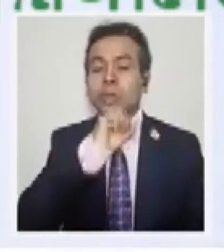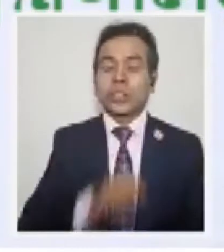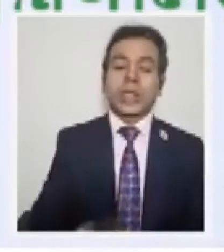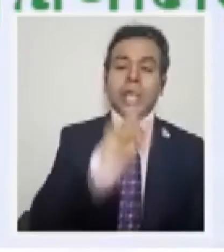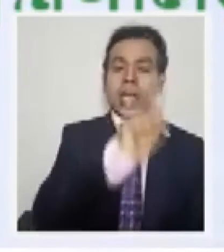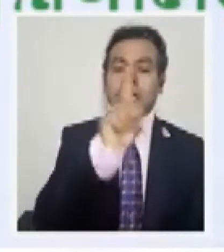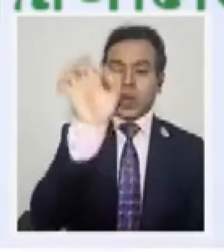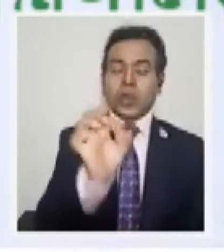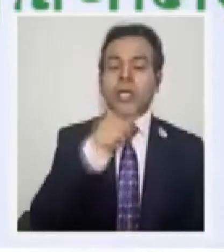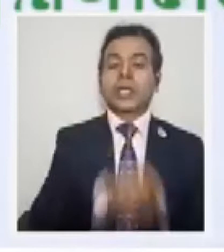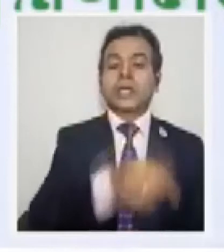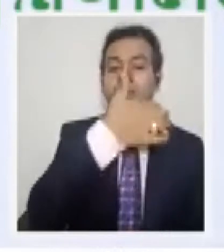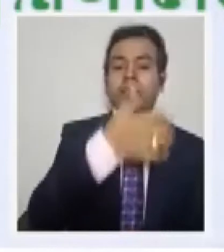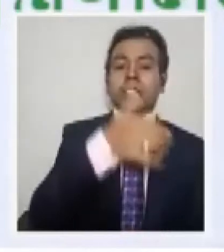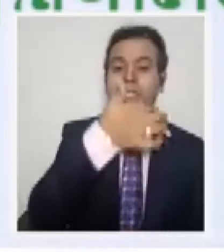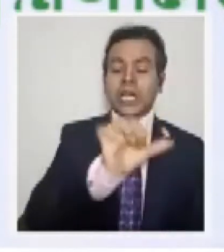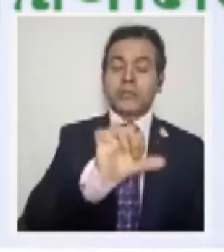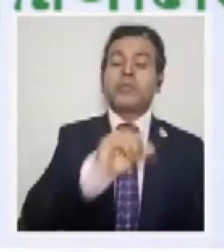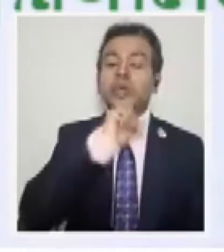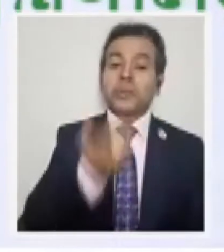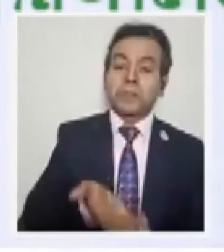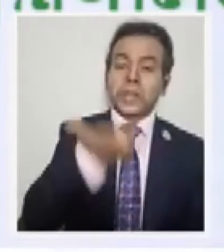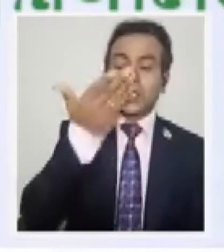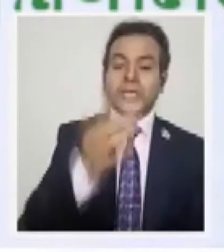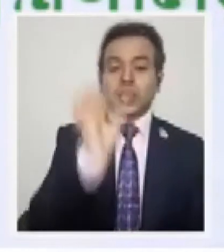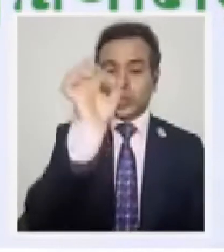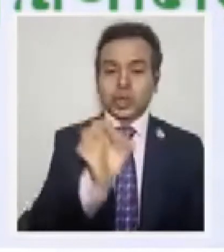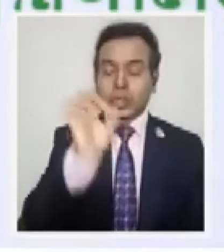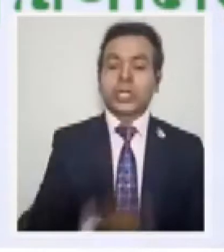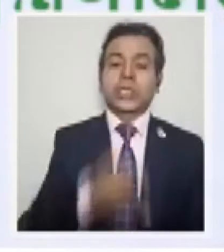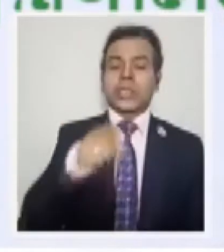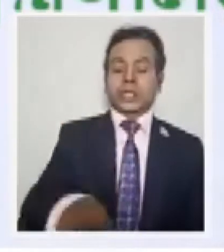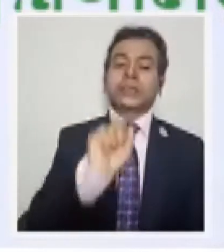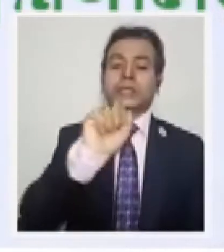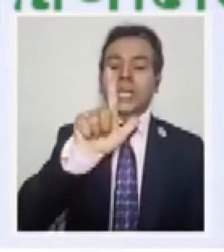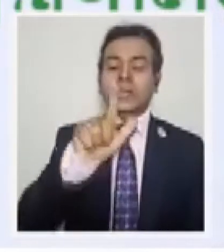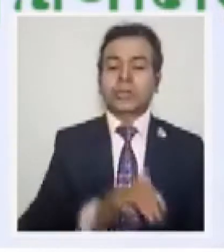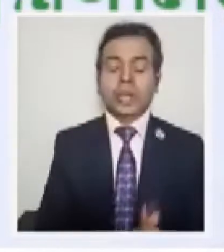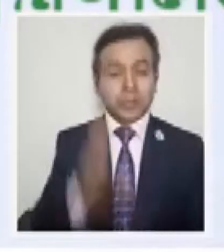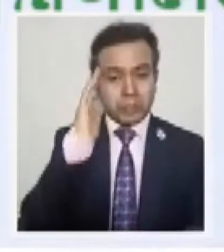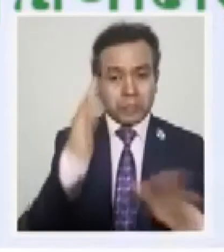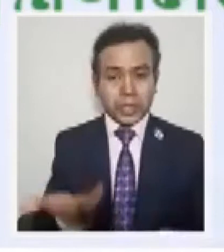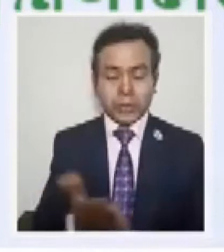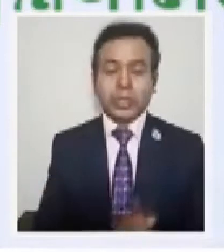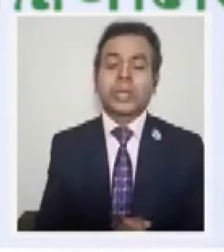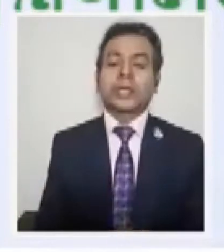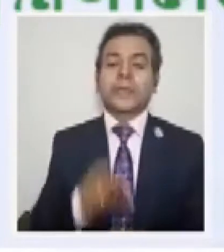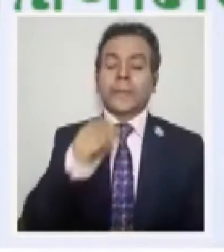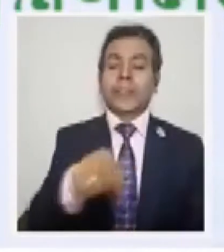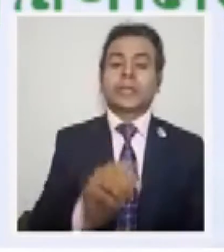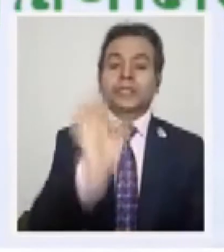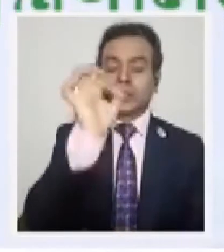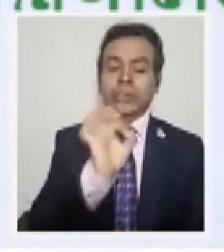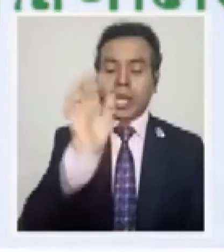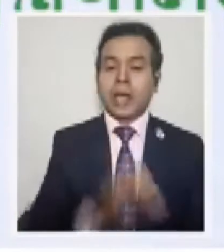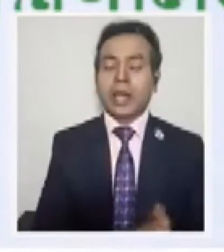থেকে 50 শতকরা 17 জন, 51 থেকে 60 বছরের শতকরা 11 জন এবং 60 বছরের বেশি শতকরা 7